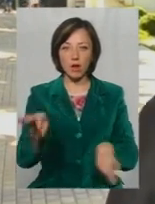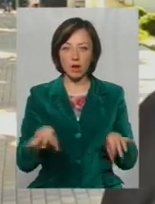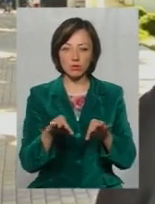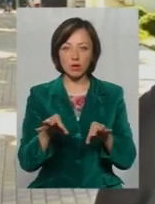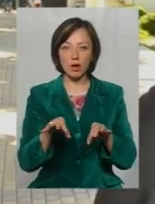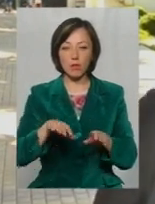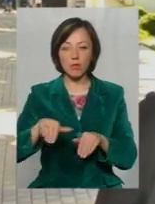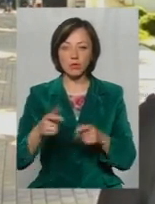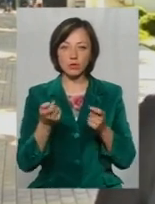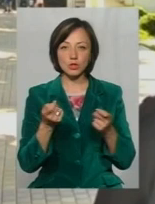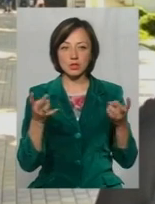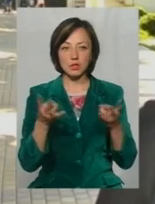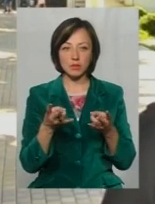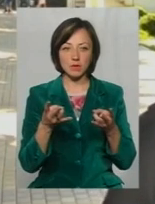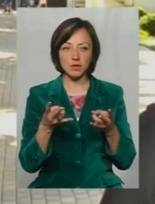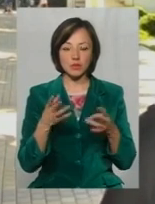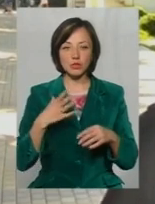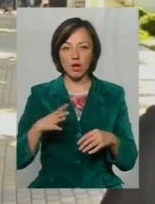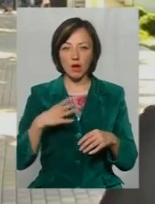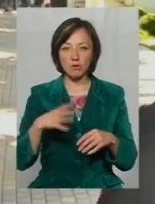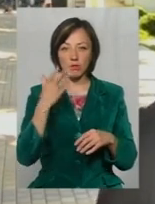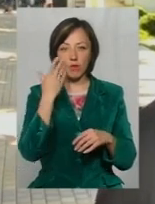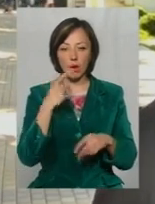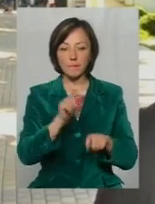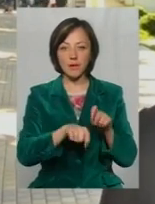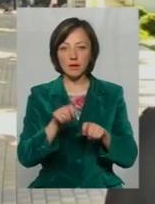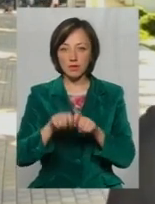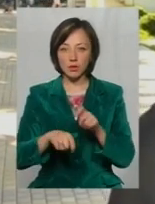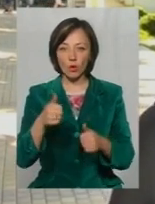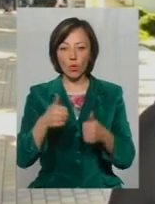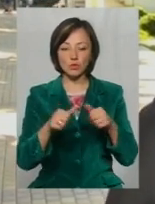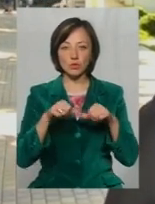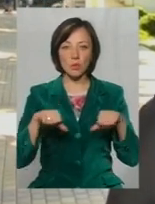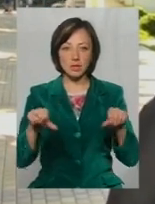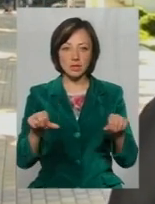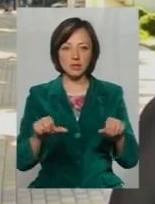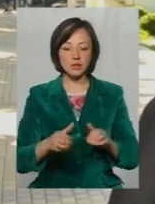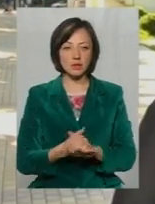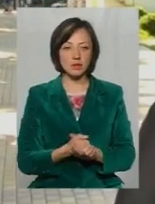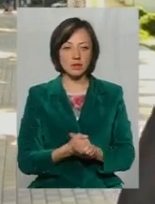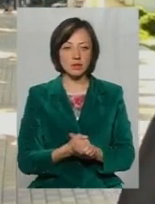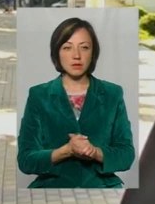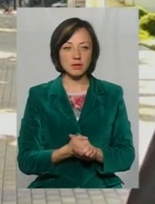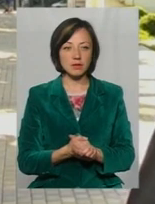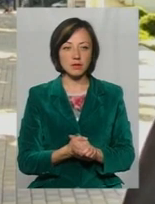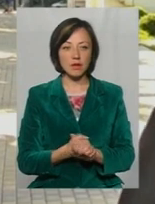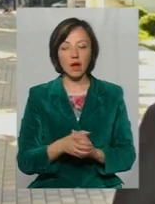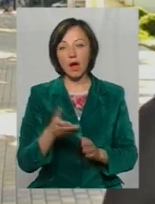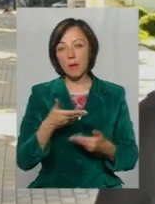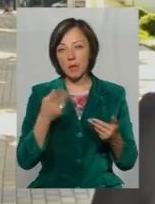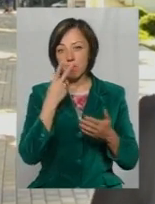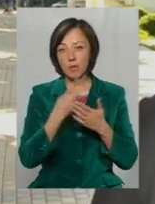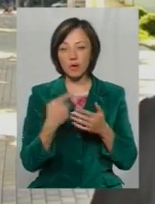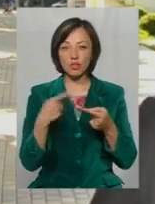і потім трохи треба ще зачекати, поки він пройде перевірку конкурсної комісії. А ми побачили